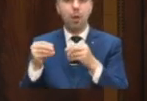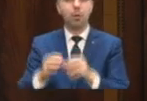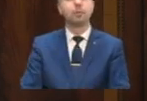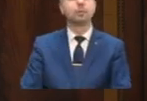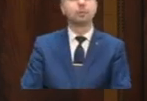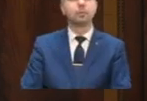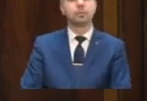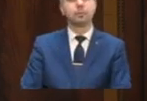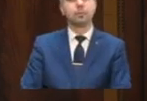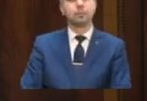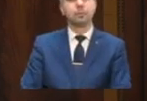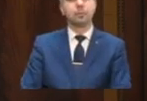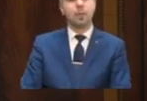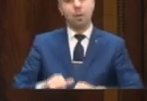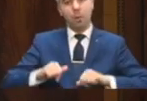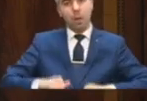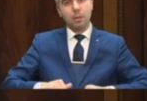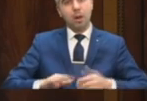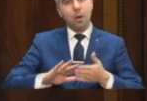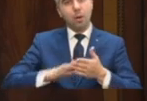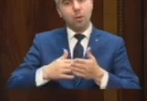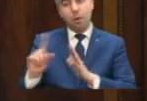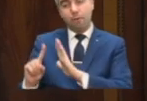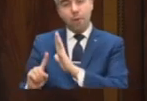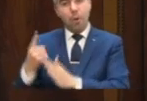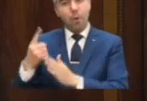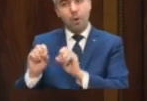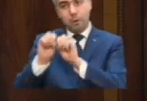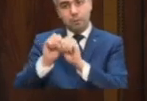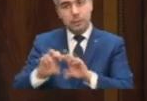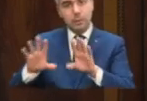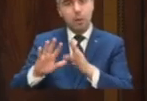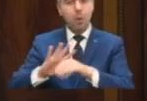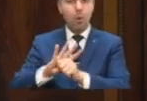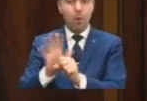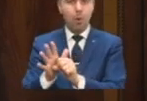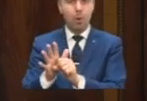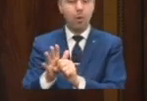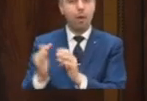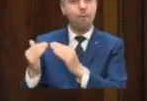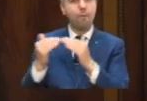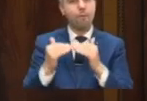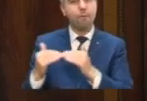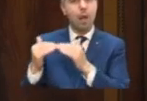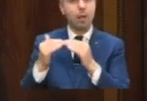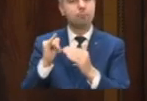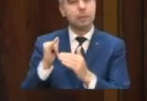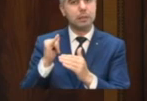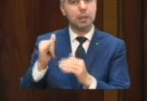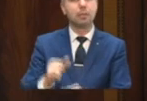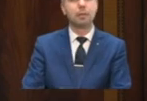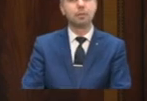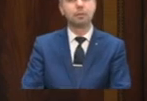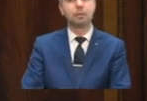لهذا وضعت الوزارة منذ بداية انتشار الوباء وبالتنسيق المنتظم